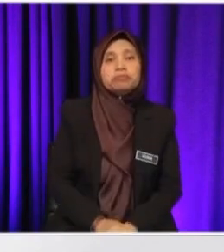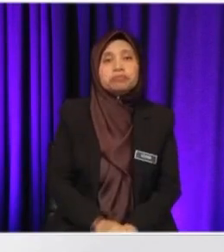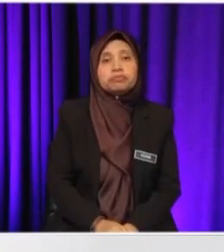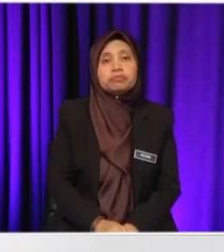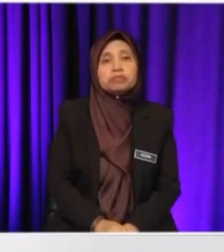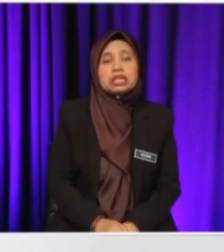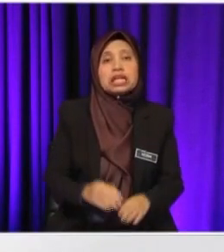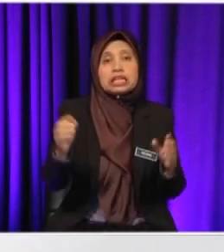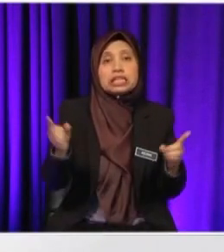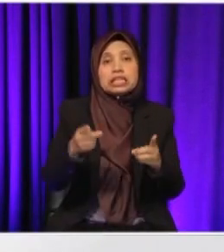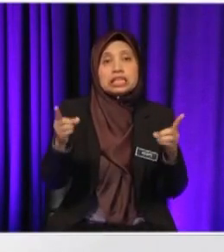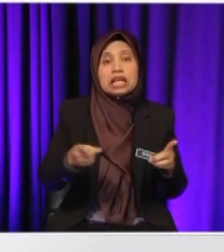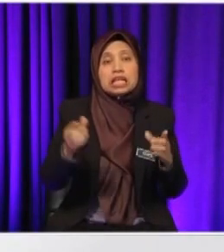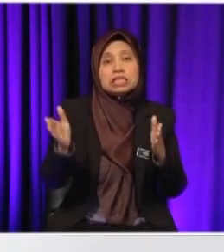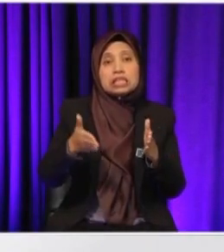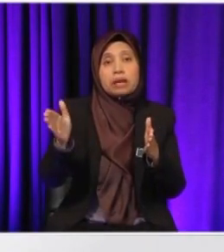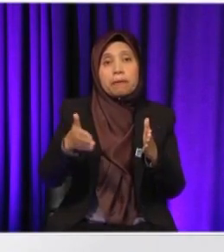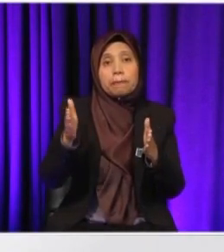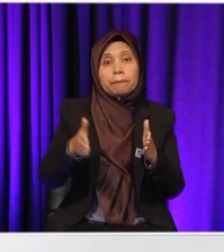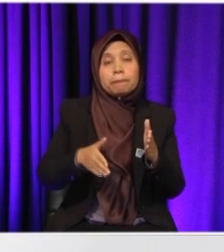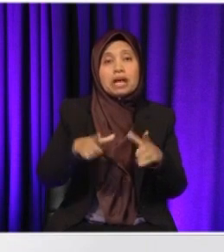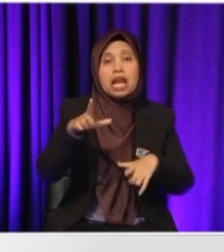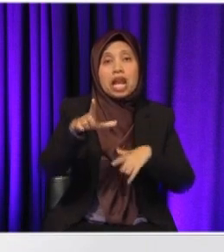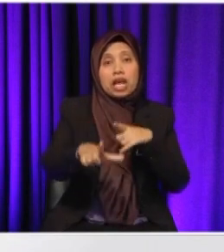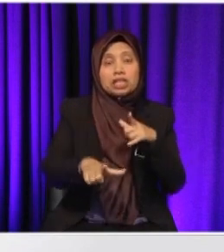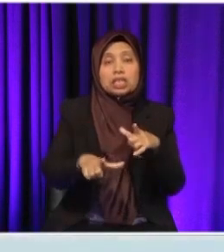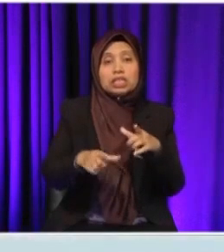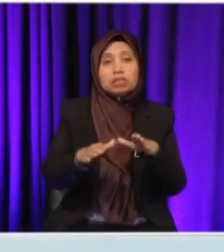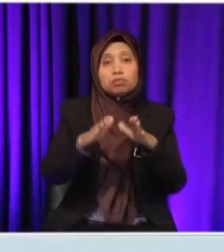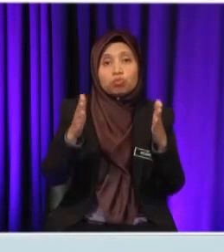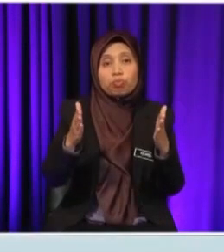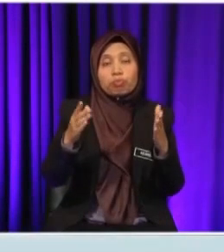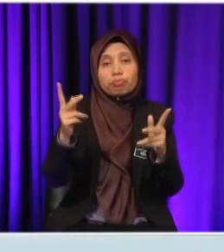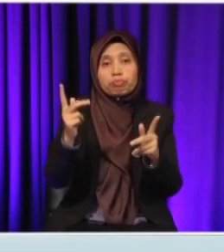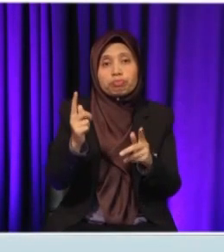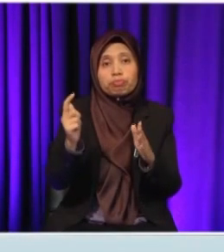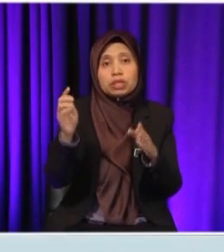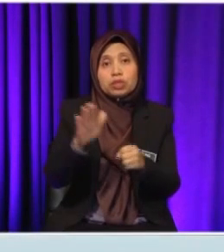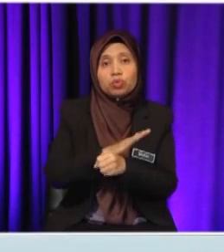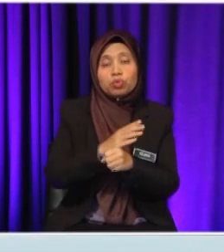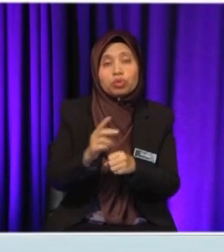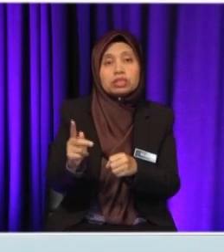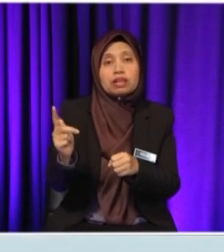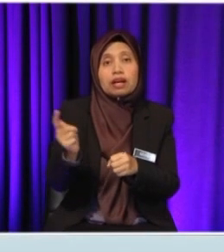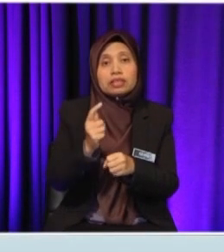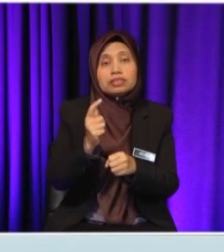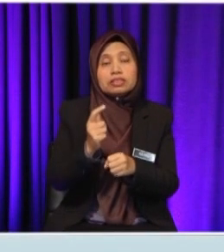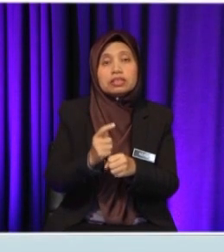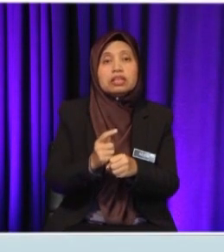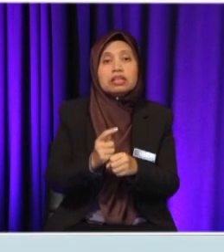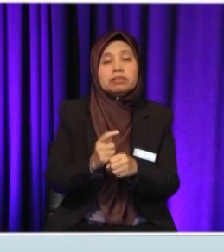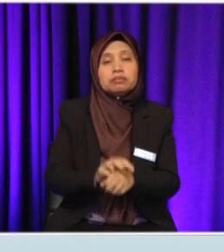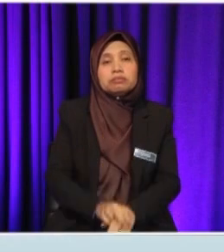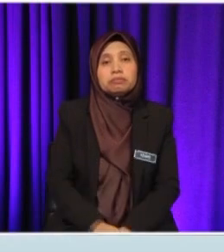Gendang dipalu, semangat si tuan. Langkah dibuka, penuh tangkas. Atas tindakan yang telah dilakukan, ada pihak turut